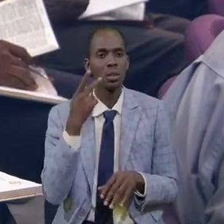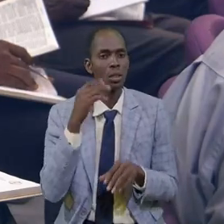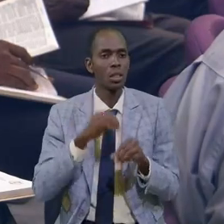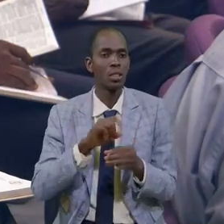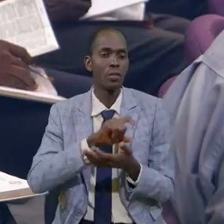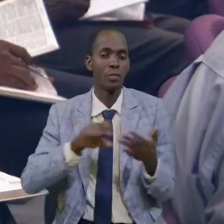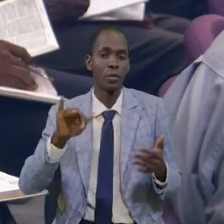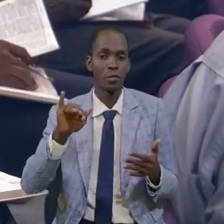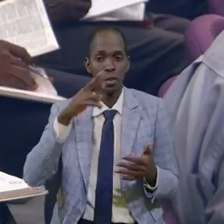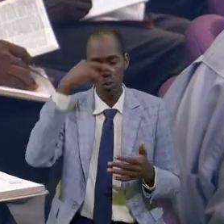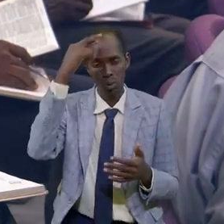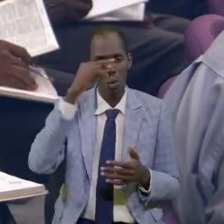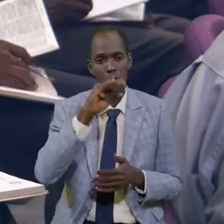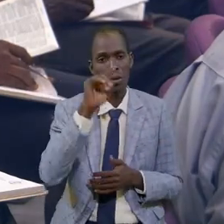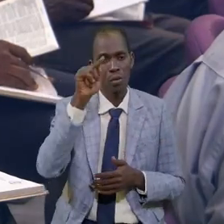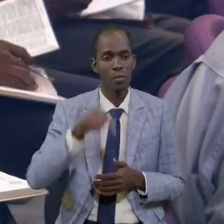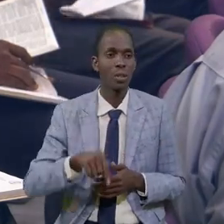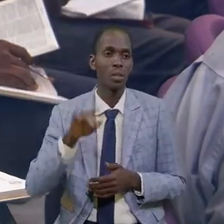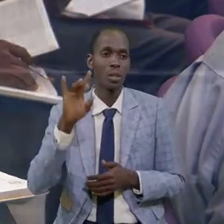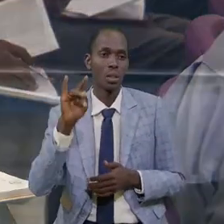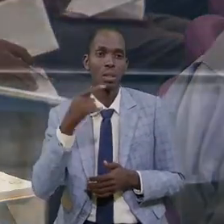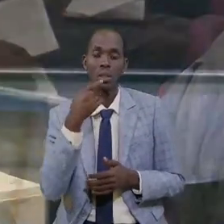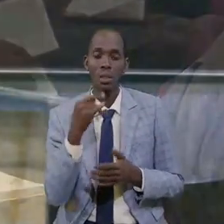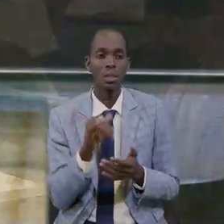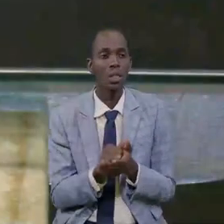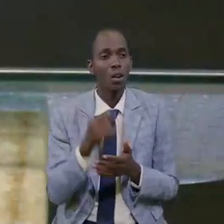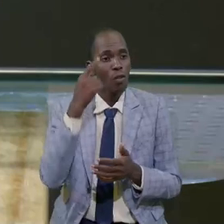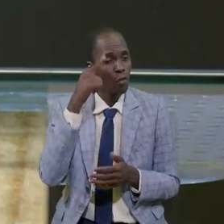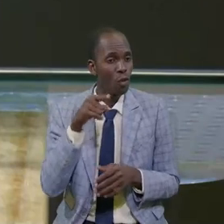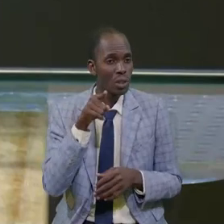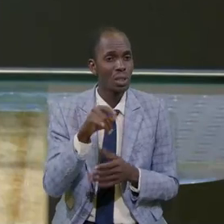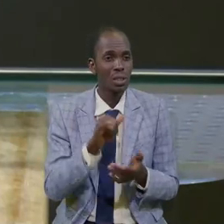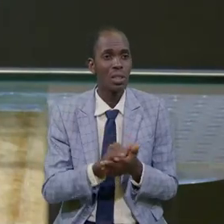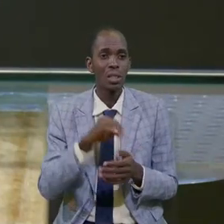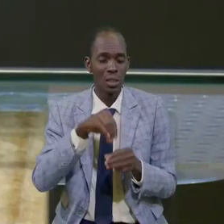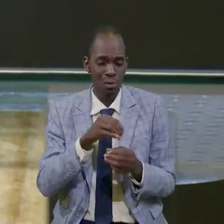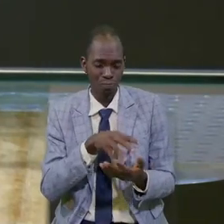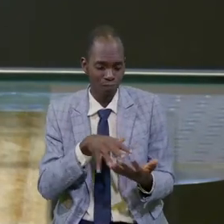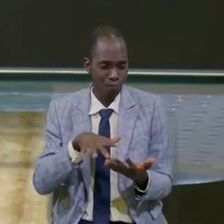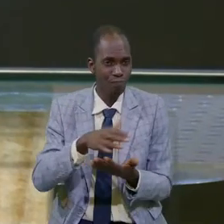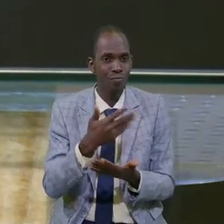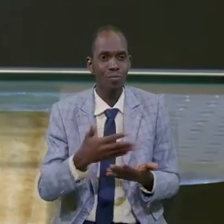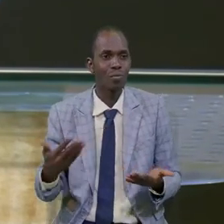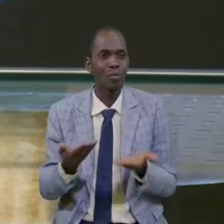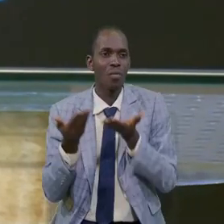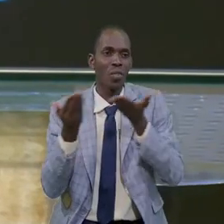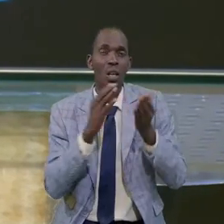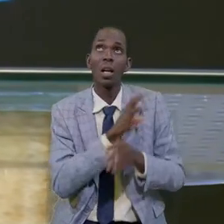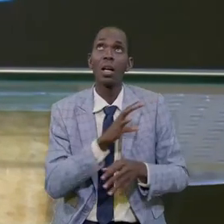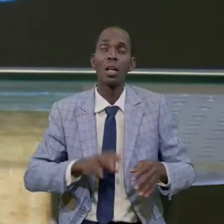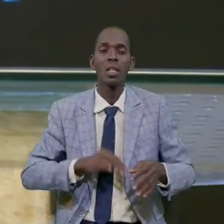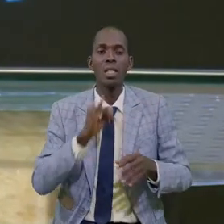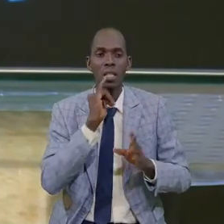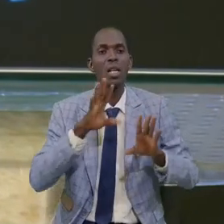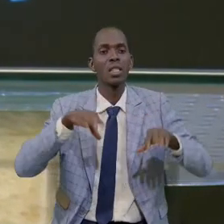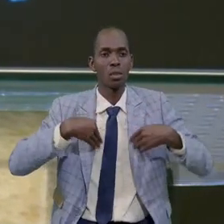dit, « Celui qui sert Christ de cette manière est agréable à Dieu et approuvé